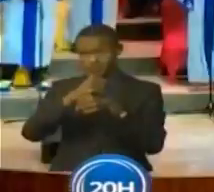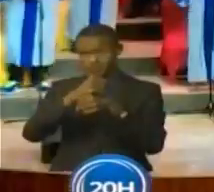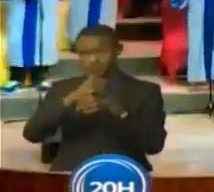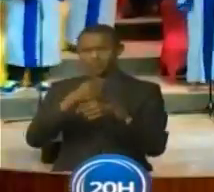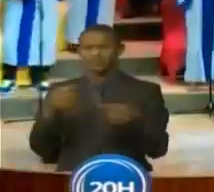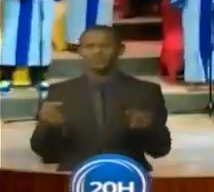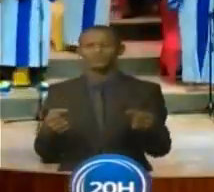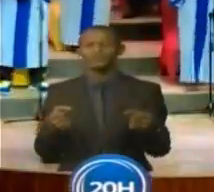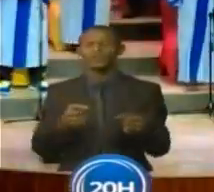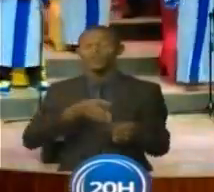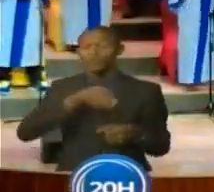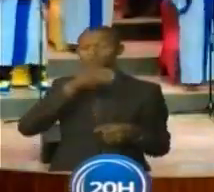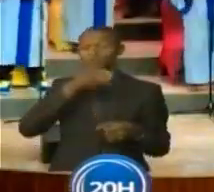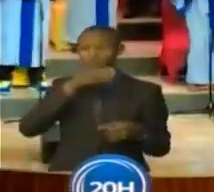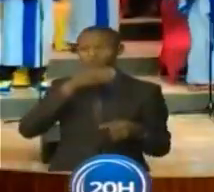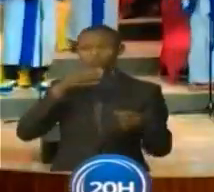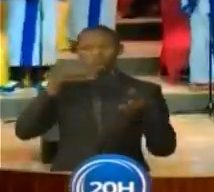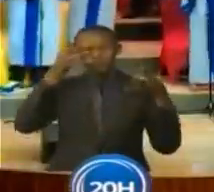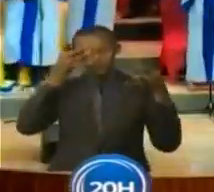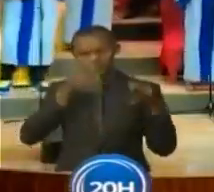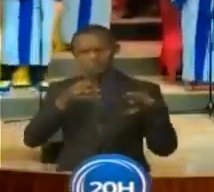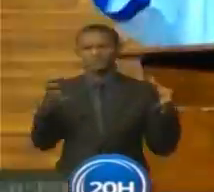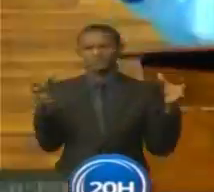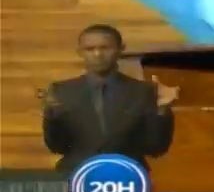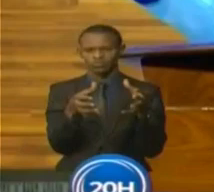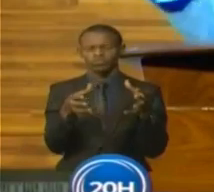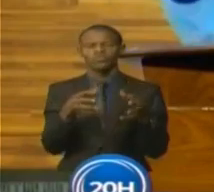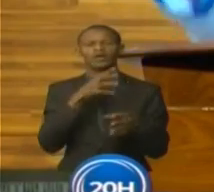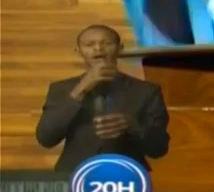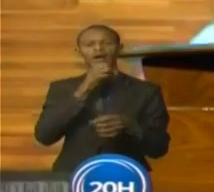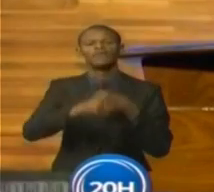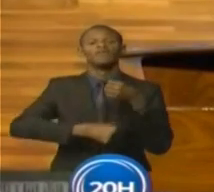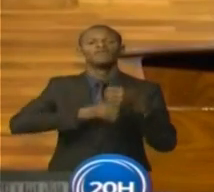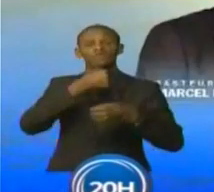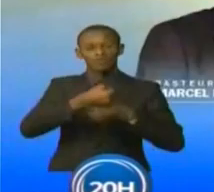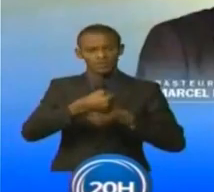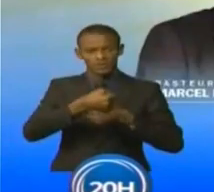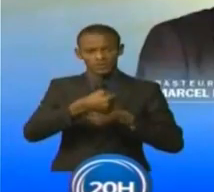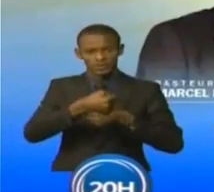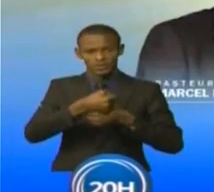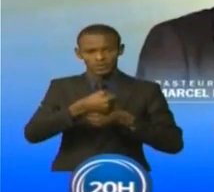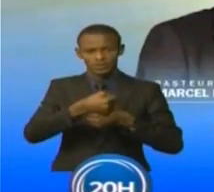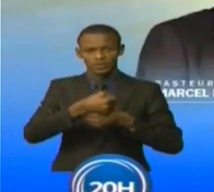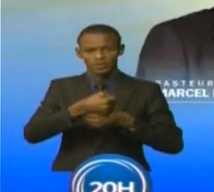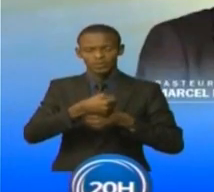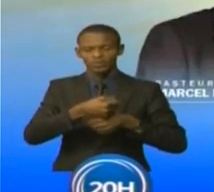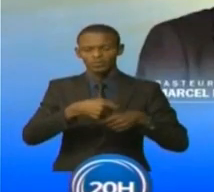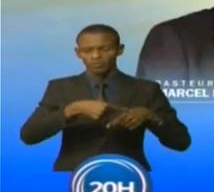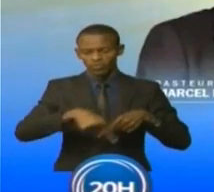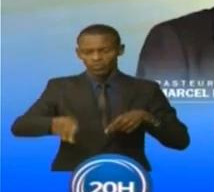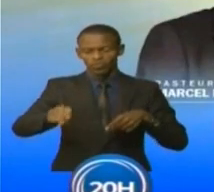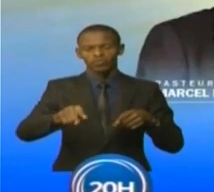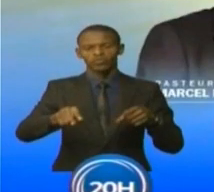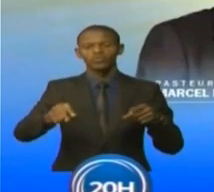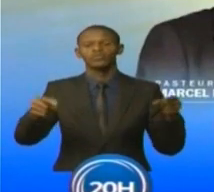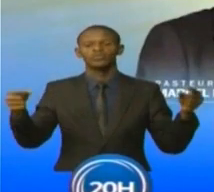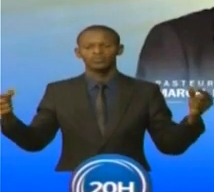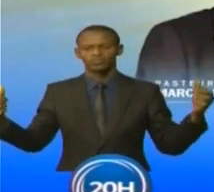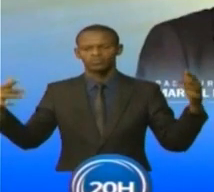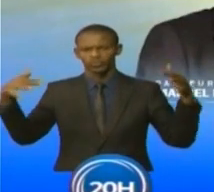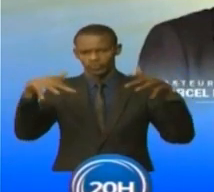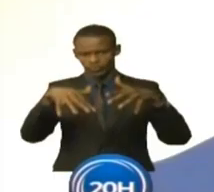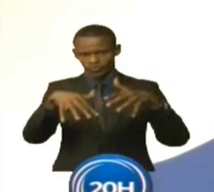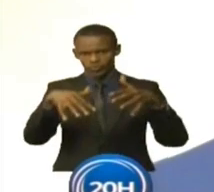ans d'existence, un anniversaire qui sera marqué par un séminaire sous le thème « Influence aussi par la puissance » avec comme